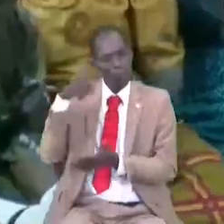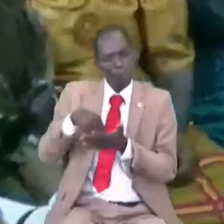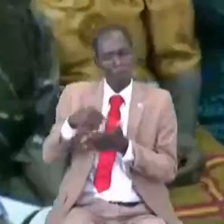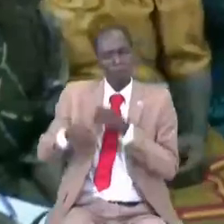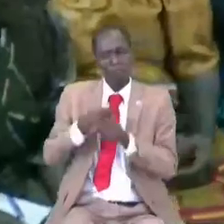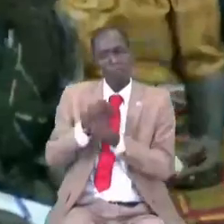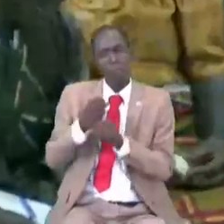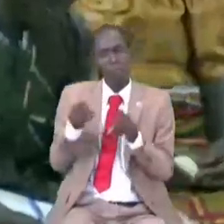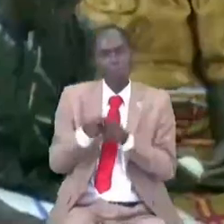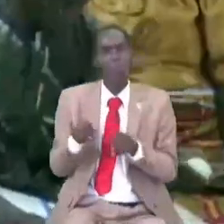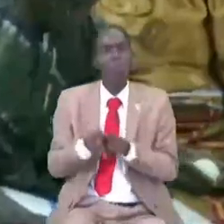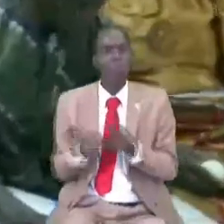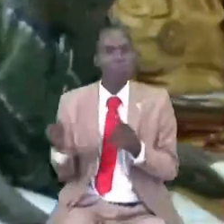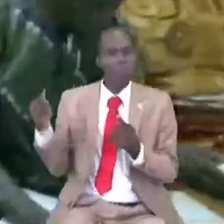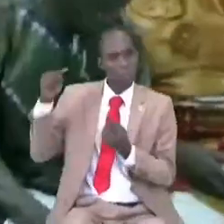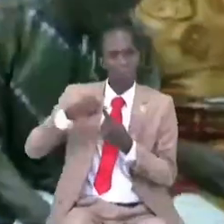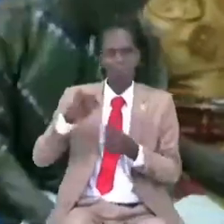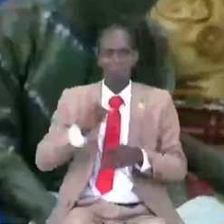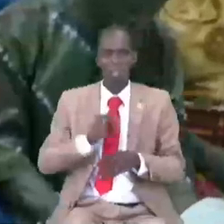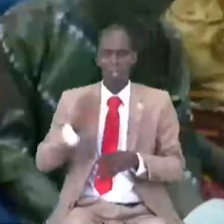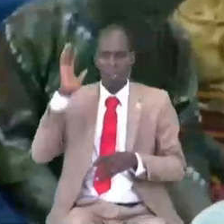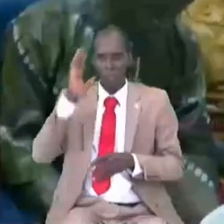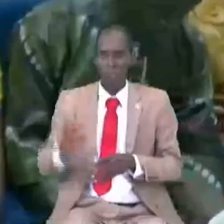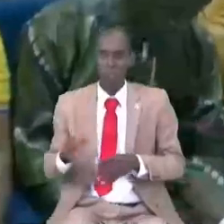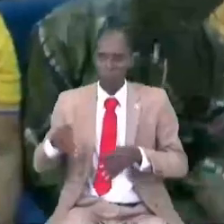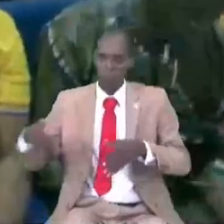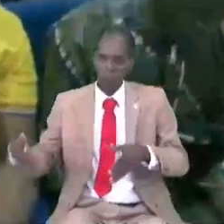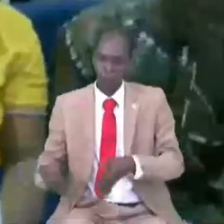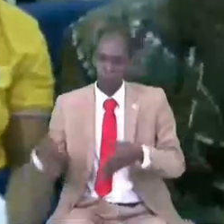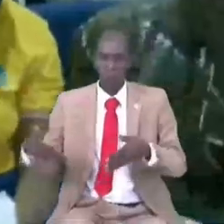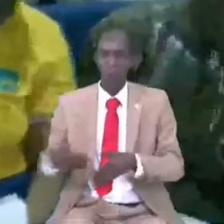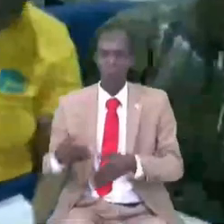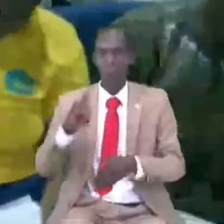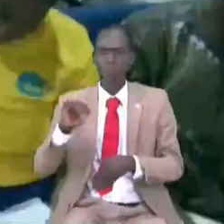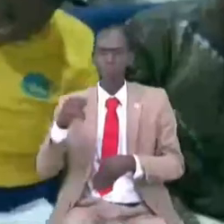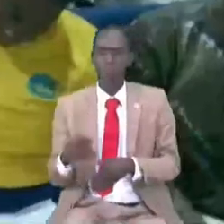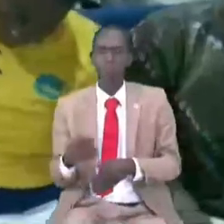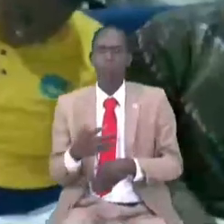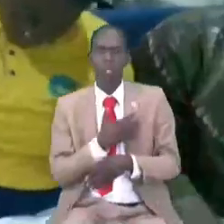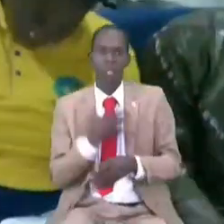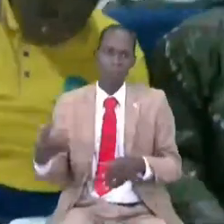Je creuserai tout autour et j'y mettrai du fumier. Verset 9. Il dit, peut-être à